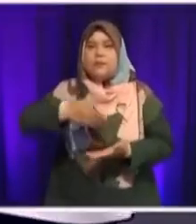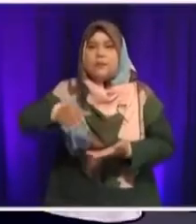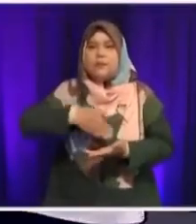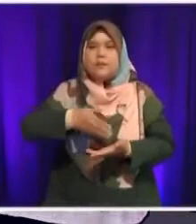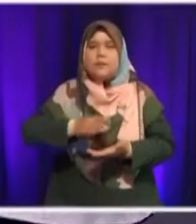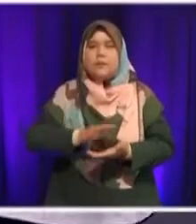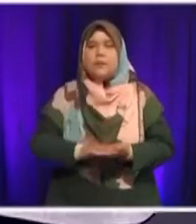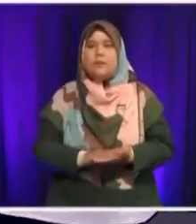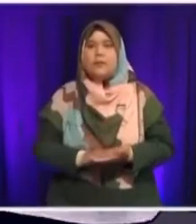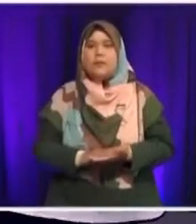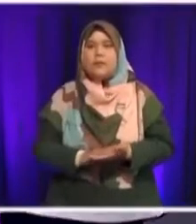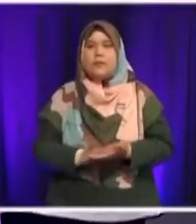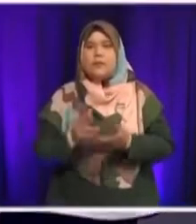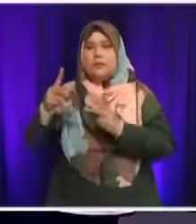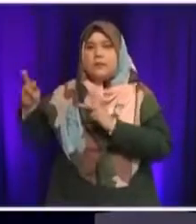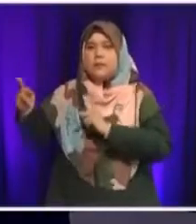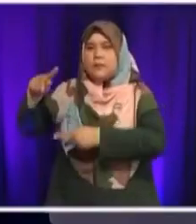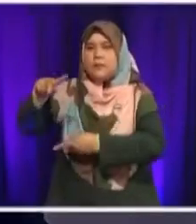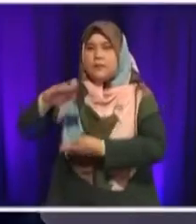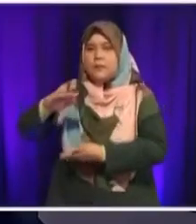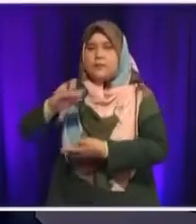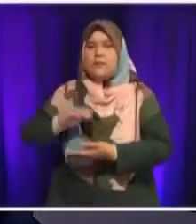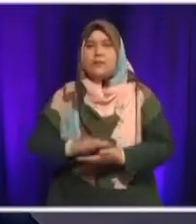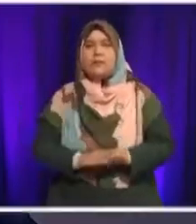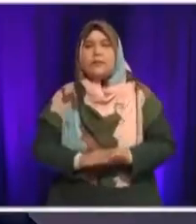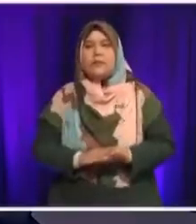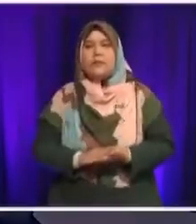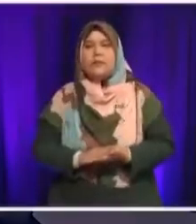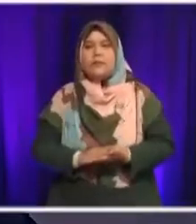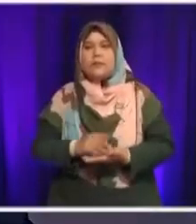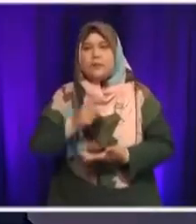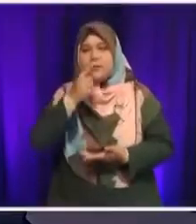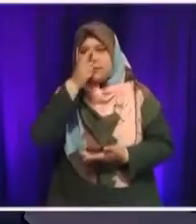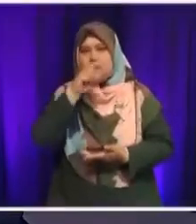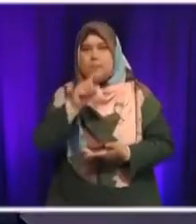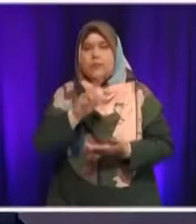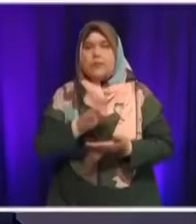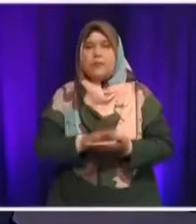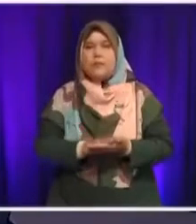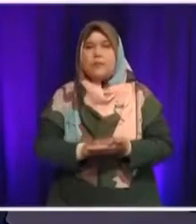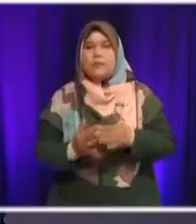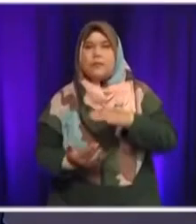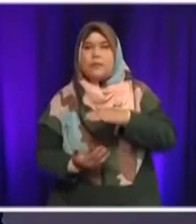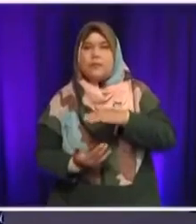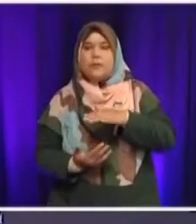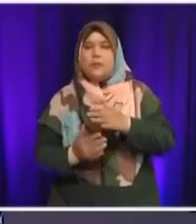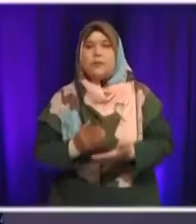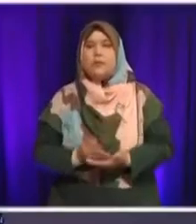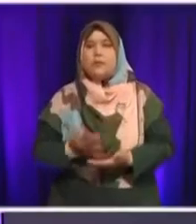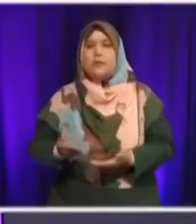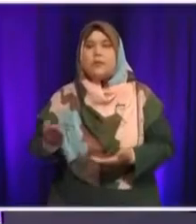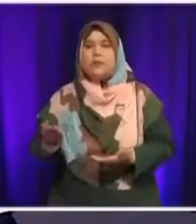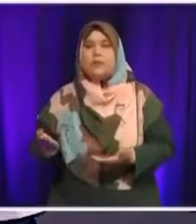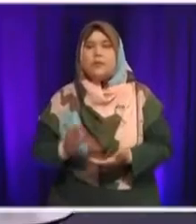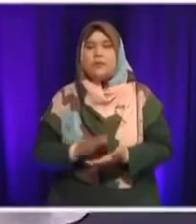tersebut ke Tuhan ini masih bencilah eee jalan terakhir untuk cuti muda eee Panaskan bahan mentah tersebut